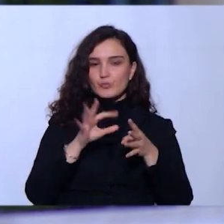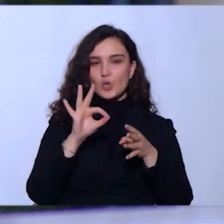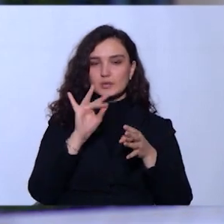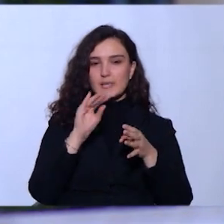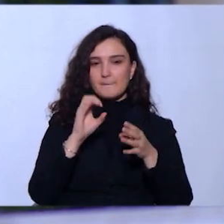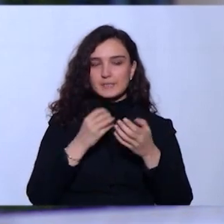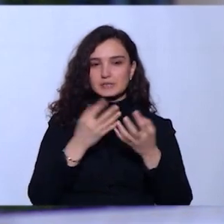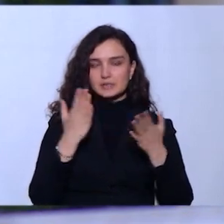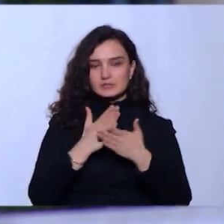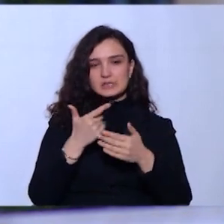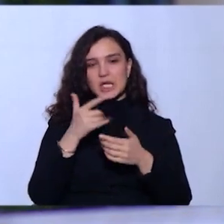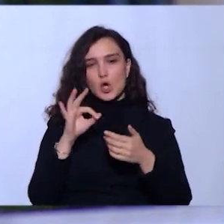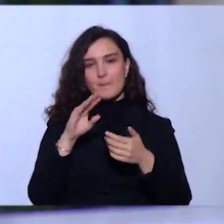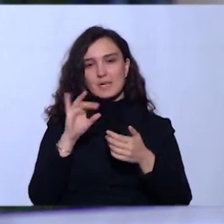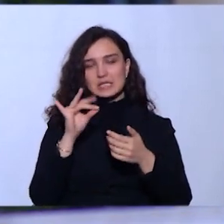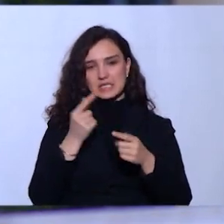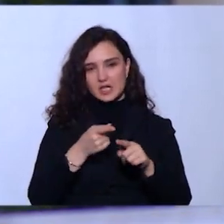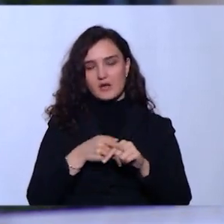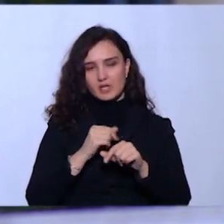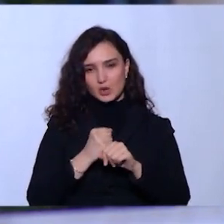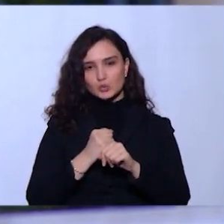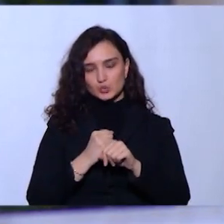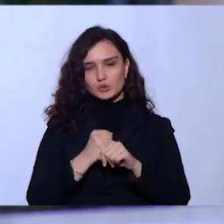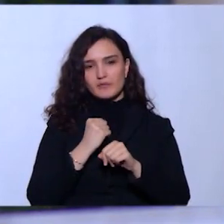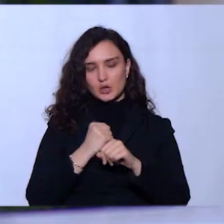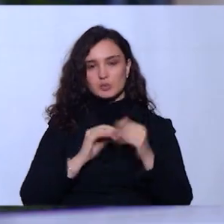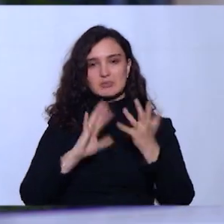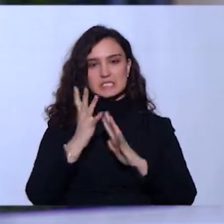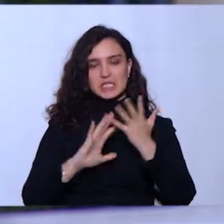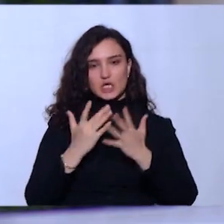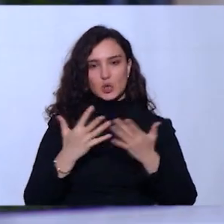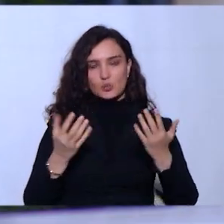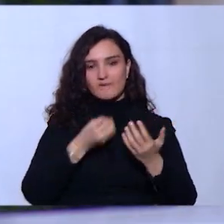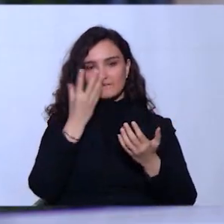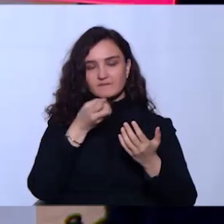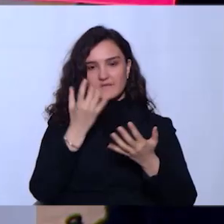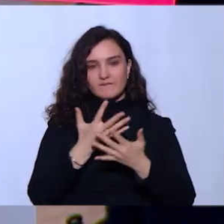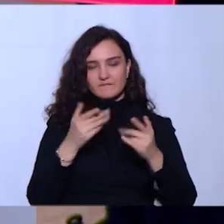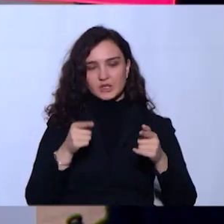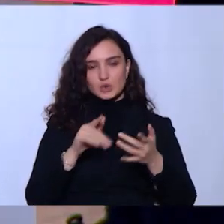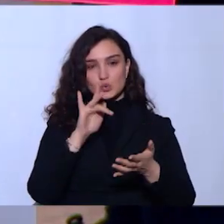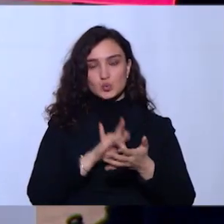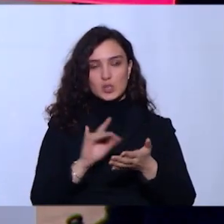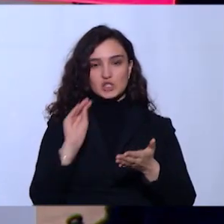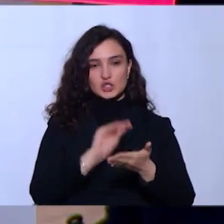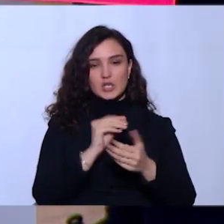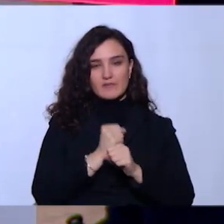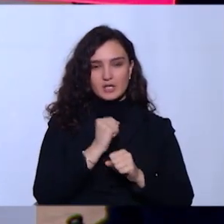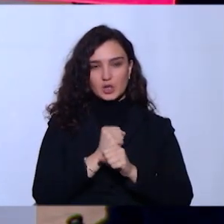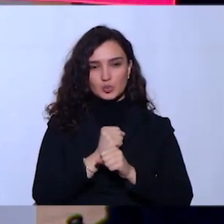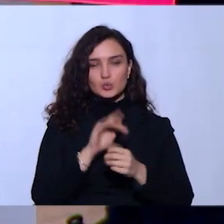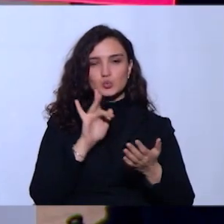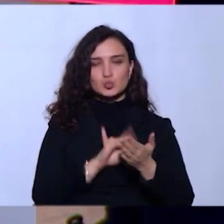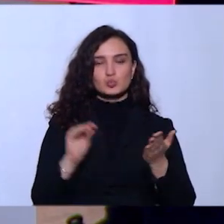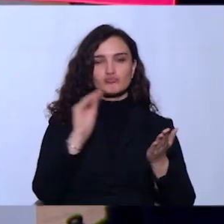გავაკეთოთ გეომეტრიული და გავაკეთოთ მცენარეული. ანუ ყვავილი ჩავსვათ შუაში. შუაში